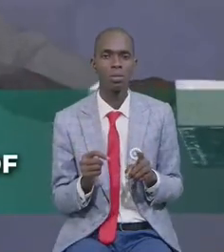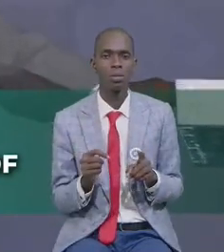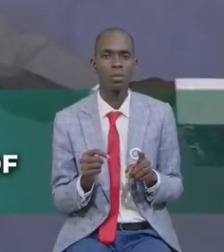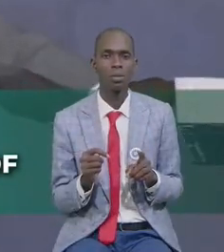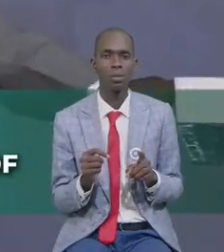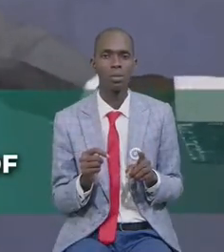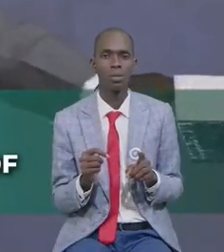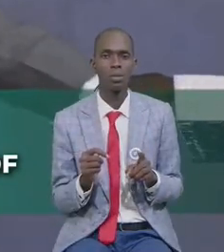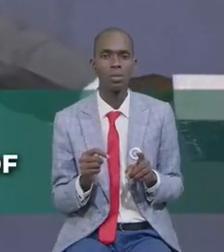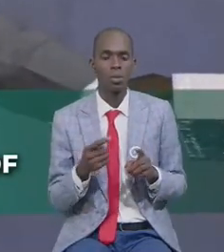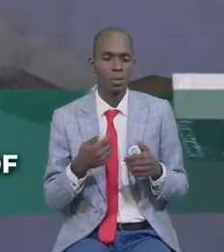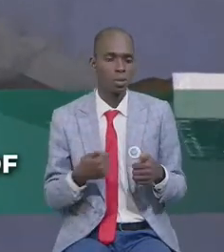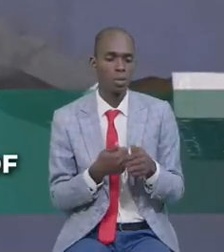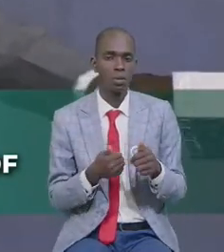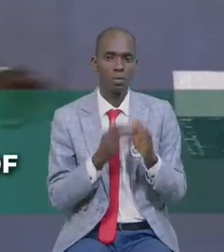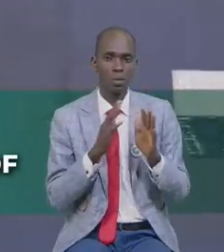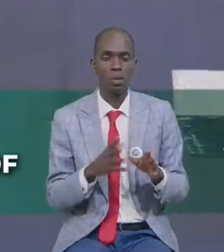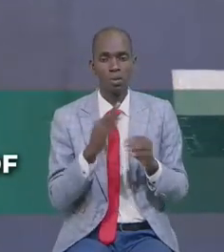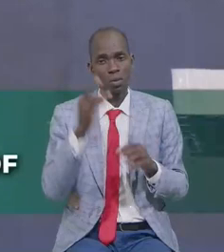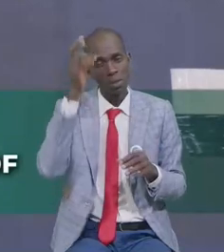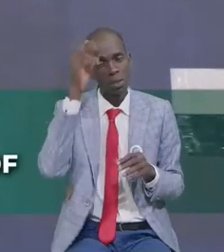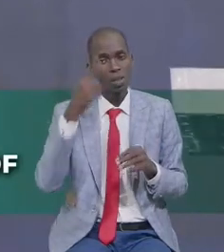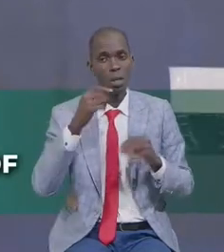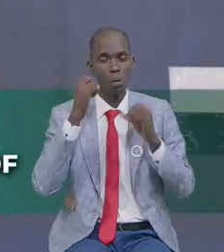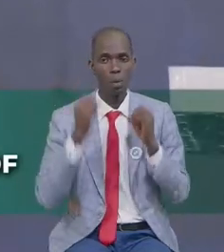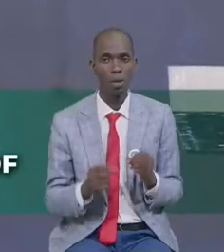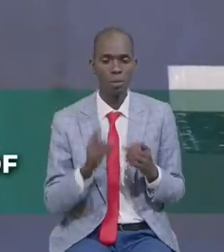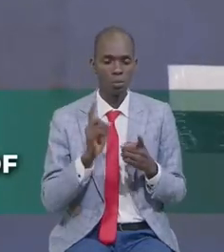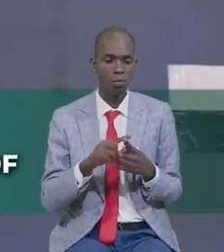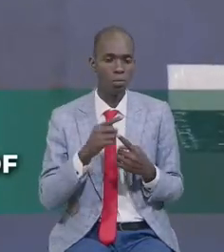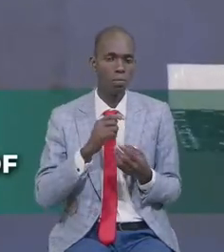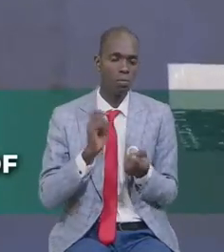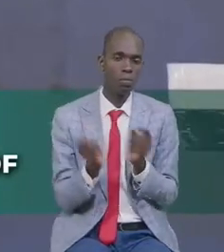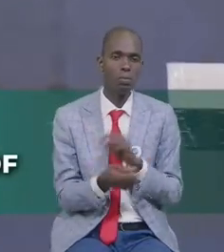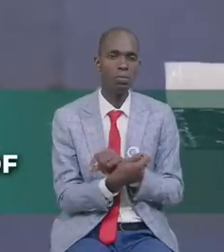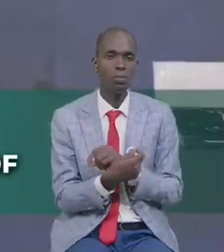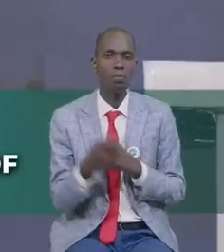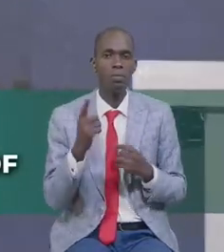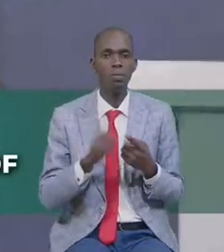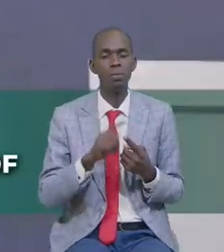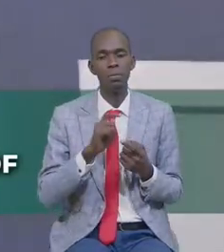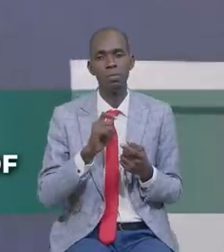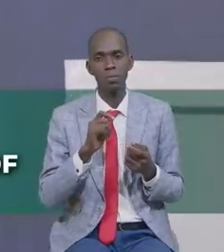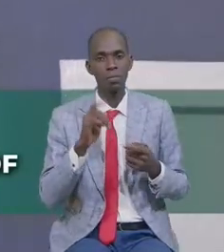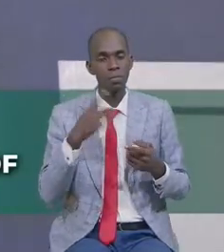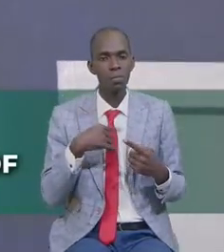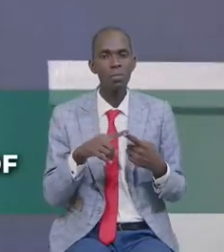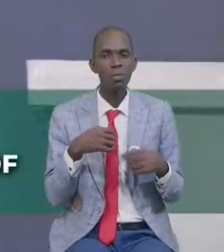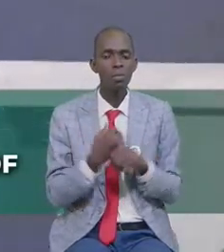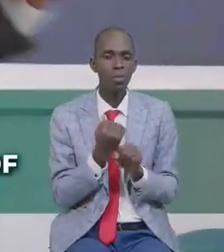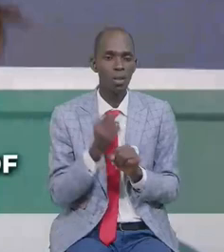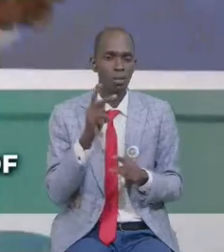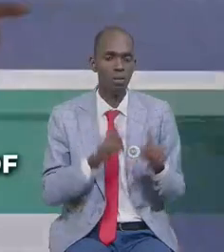les disciples de Satan. La puissance pour transformer, changer et pour amener les gens à